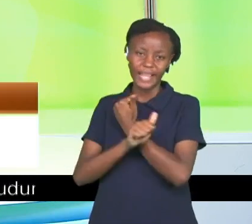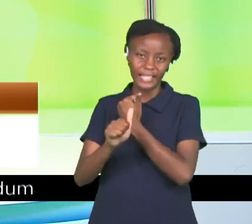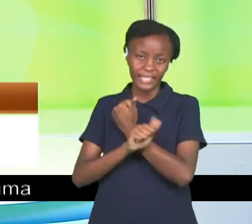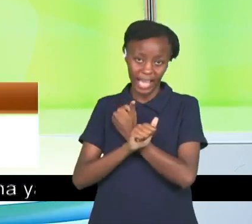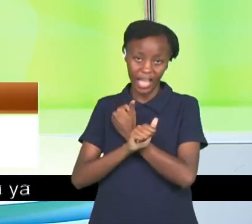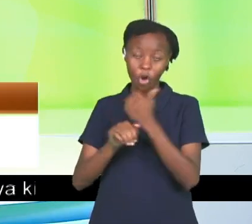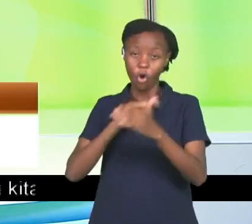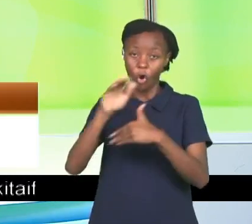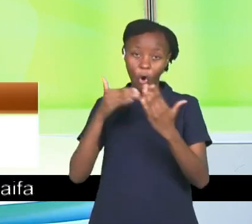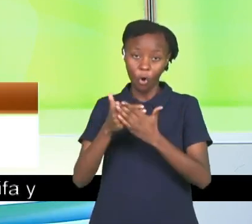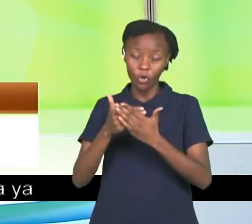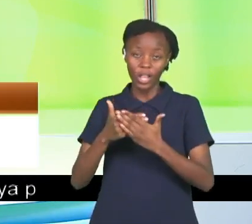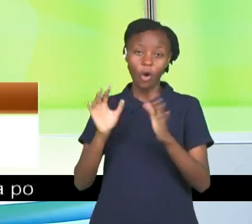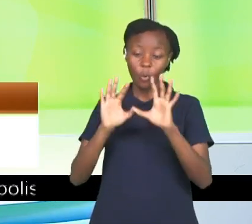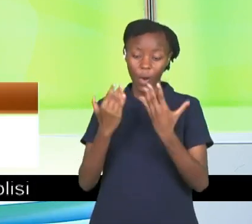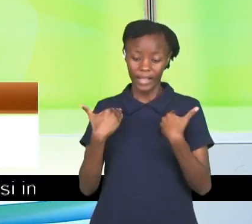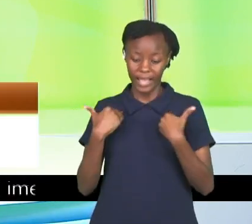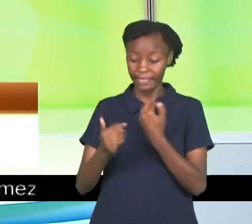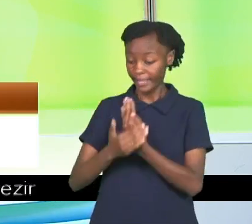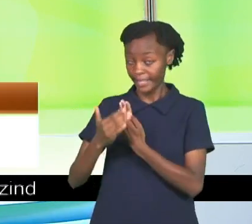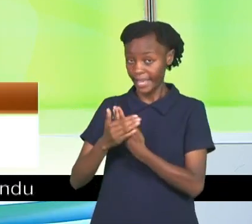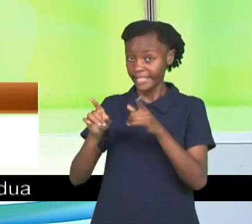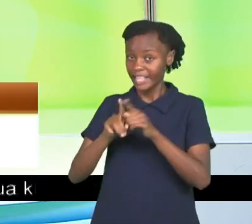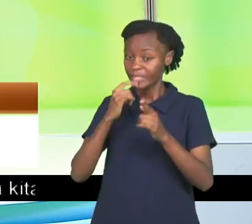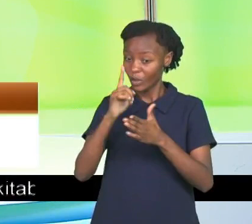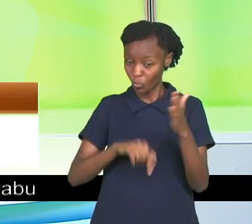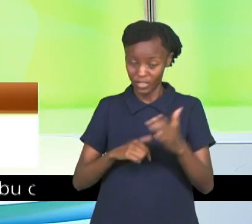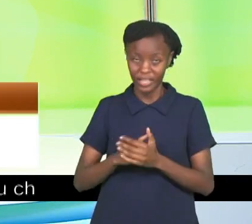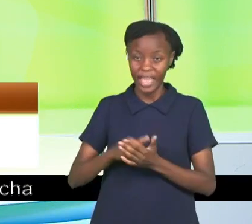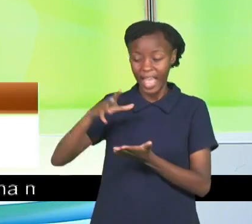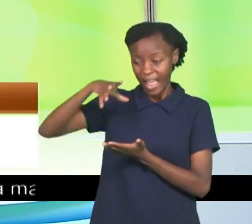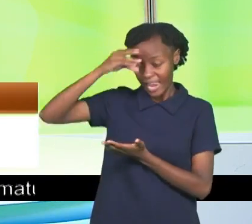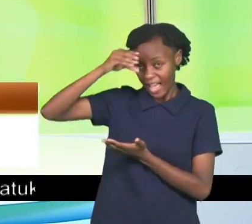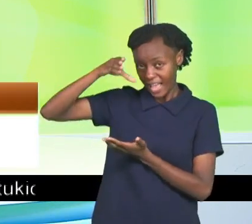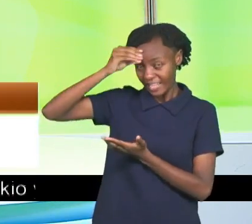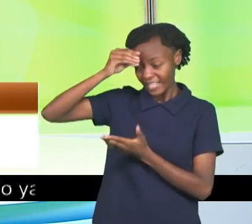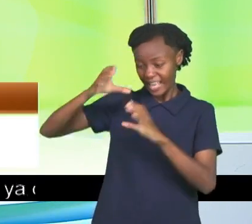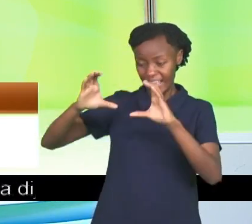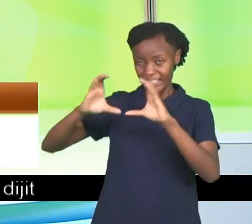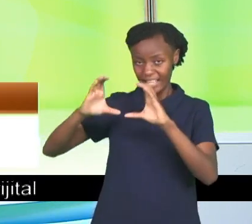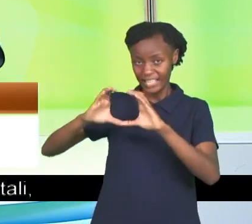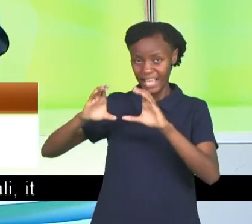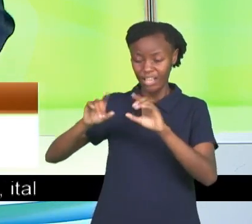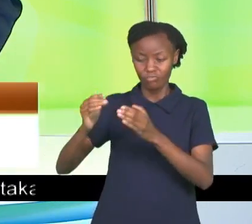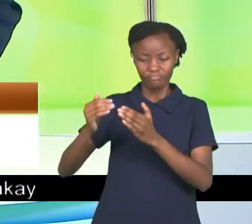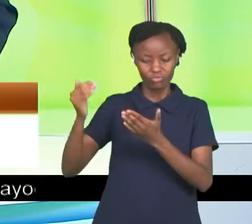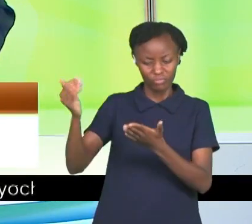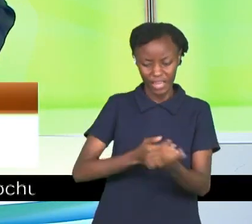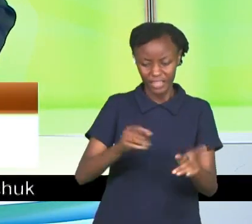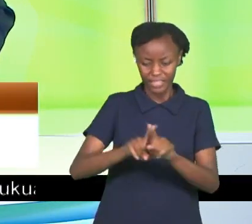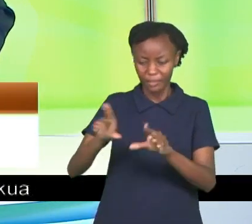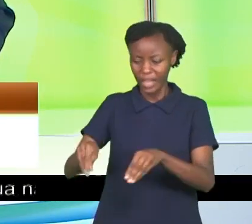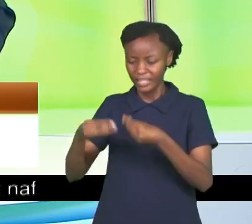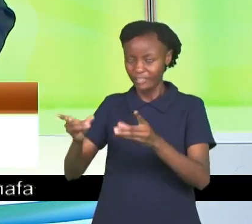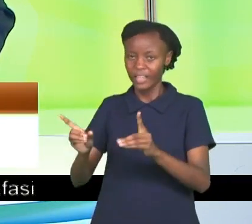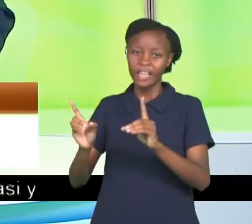almaarufu universal healthcare. Wanachama hao wanashikilia kuwa makosa ama masomo ya kozi za stashahada kwa sekta ya uuguzi yalipaswa